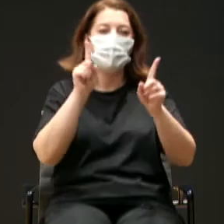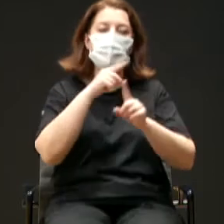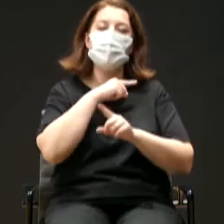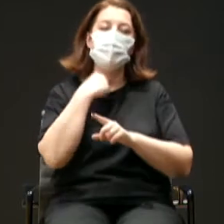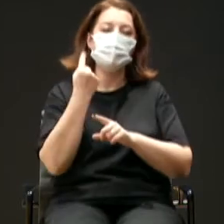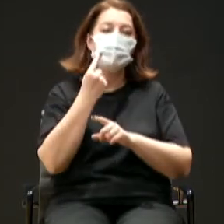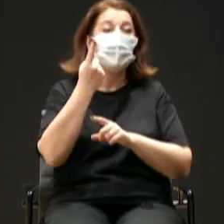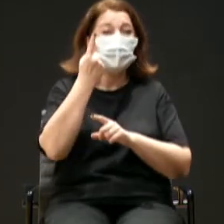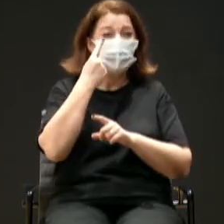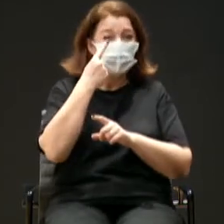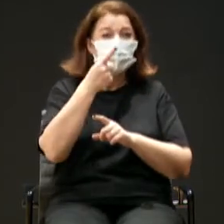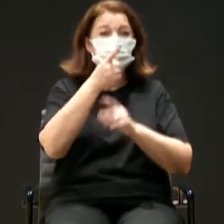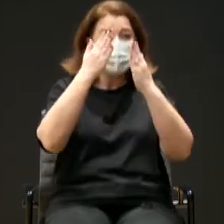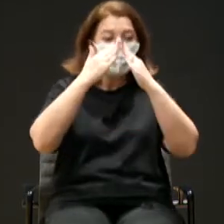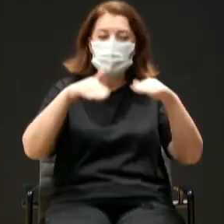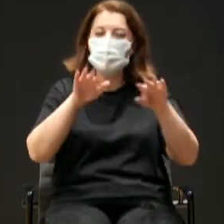Devletimizi yıkamayacaksınız.